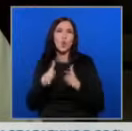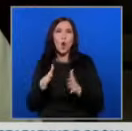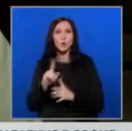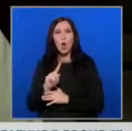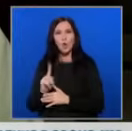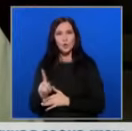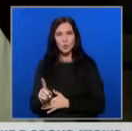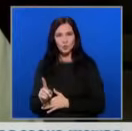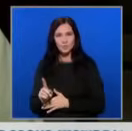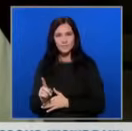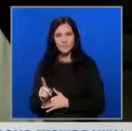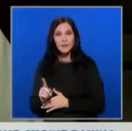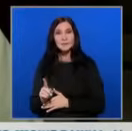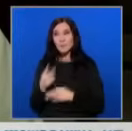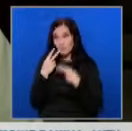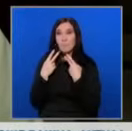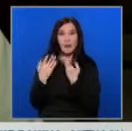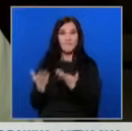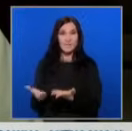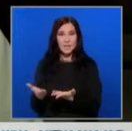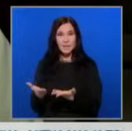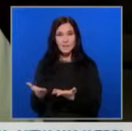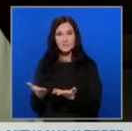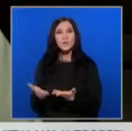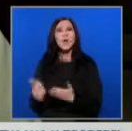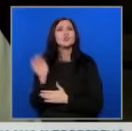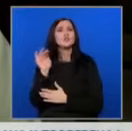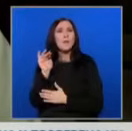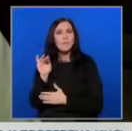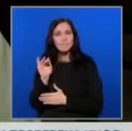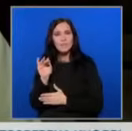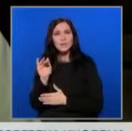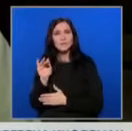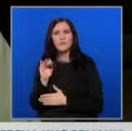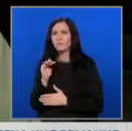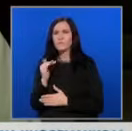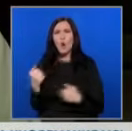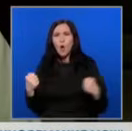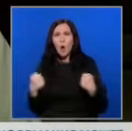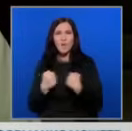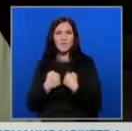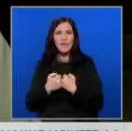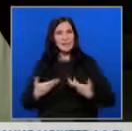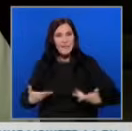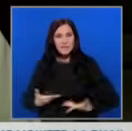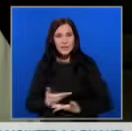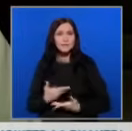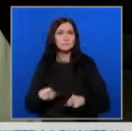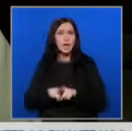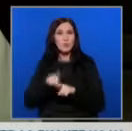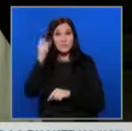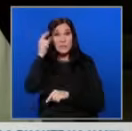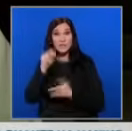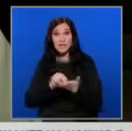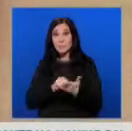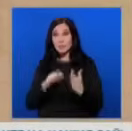които са предвидени, ще бъдат в своеобразен конфликт на интереси, какъвто е председателя на Сметната палата